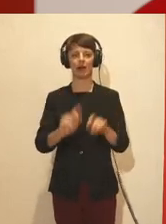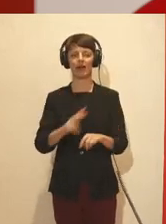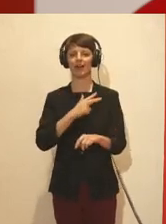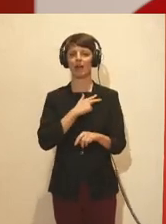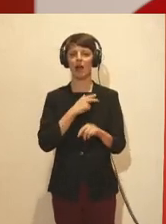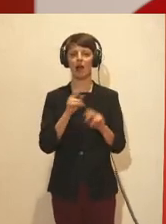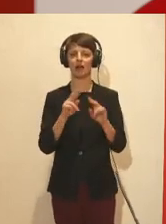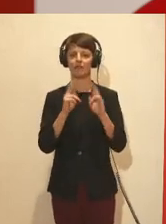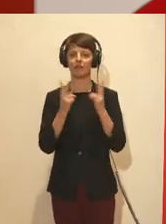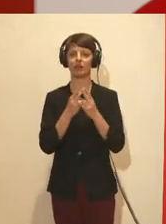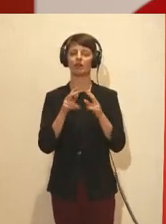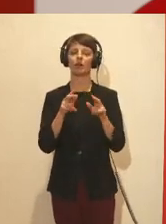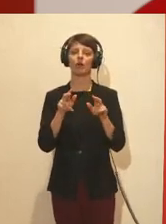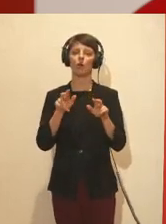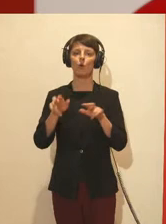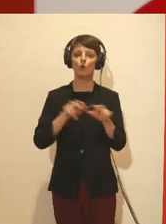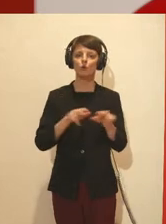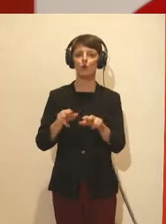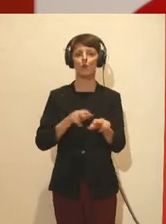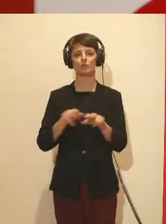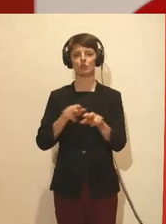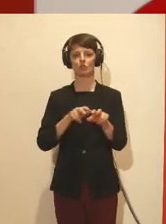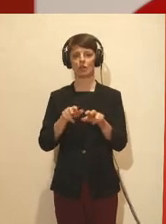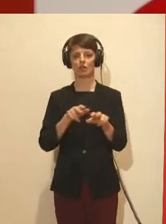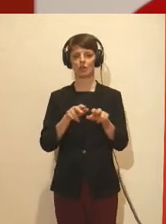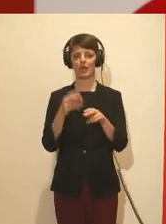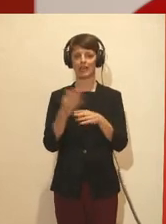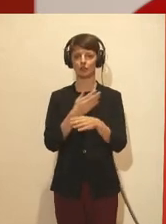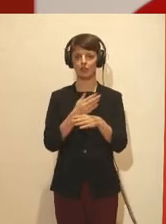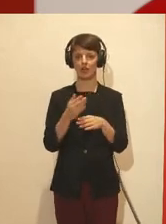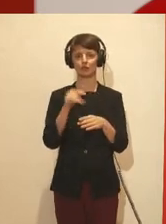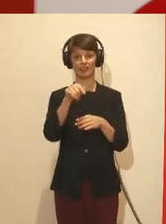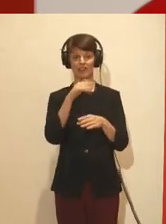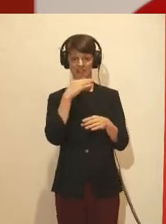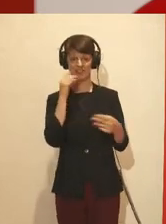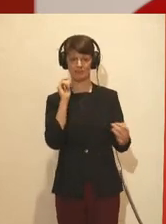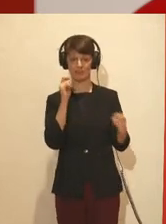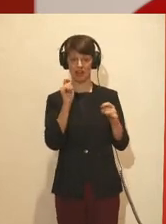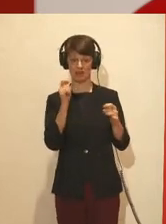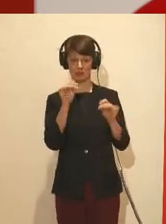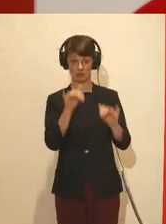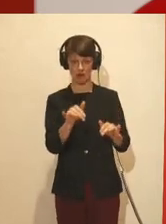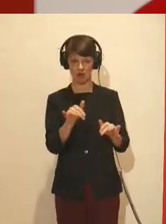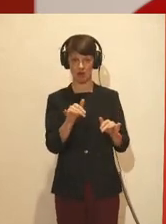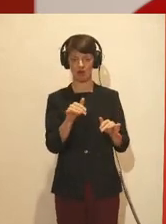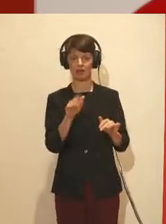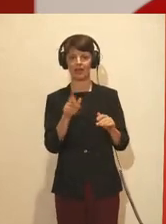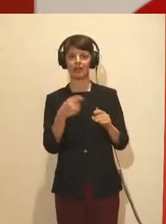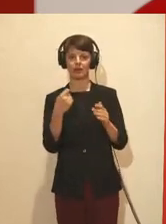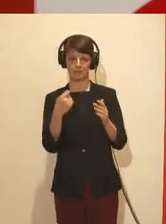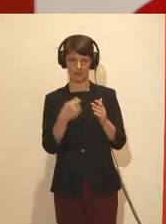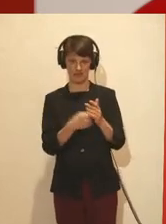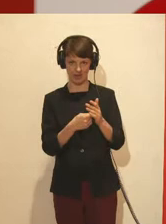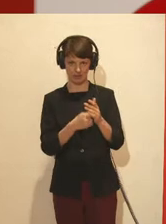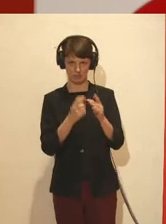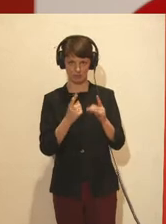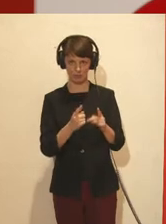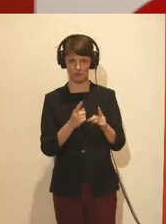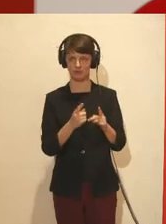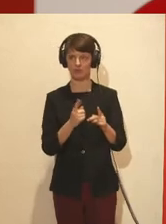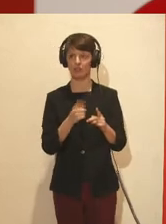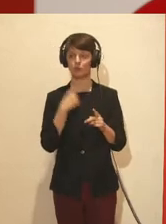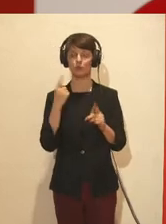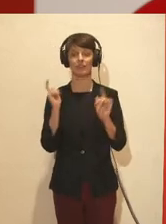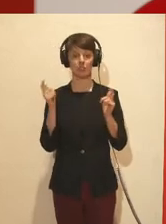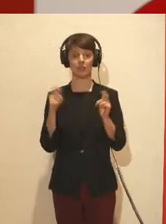der ökonomischen entscheidungen der veränderung die dort stattfinden zu bewerten ist in unseren reichen